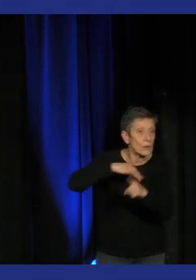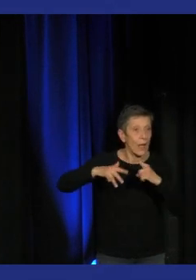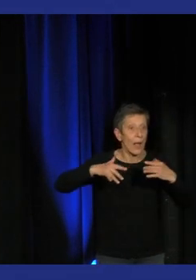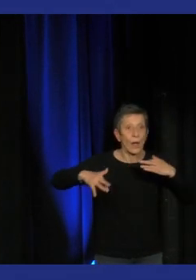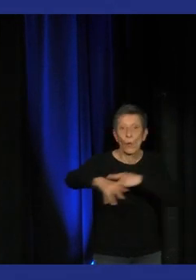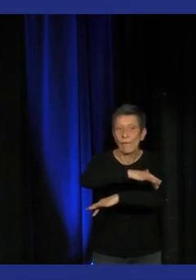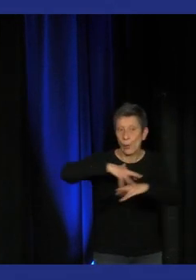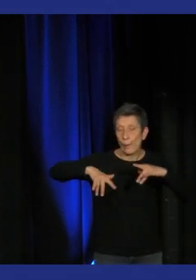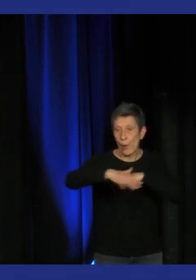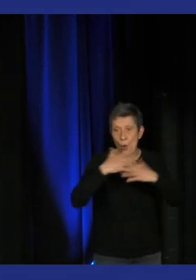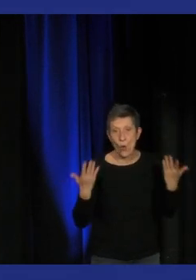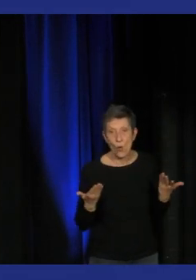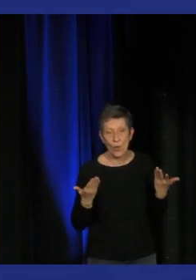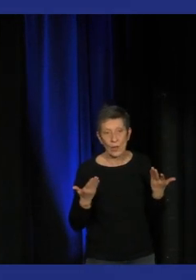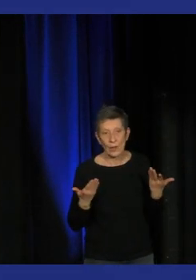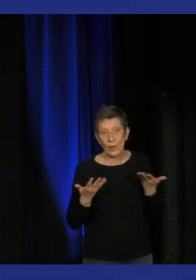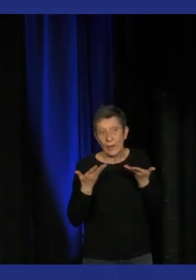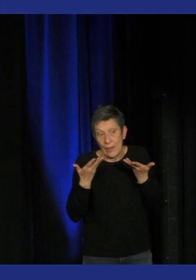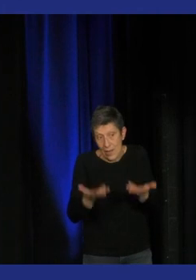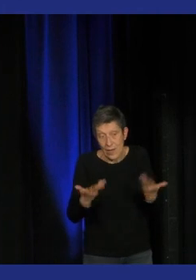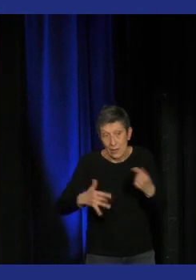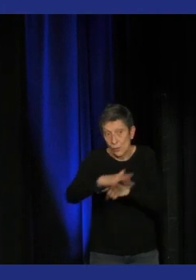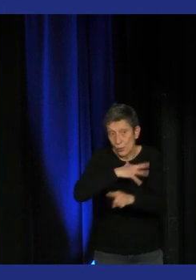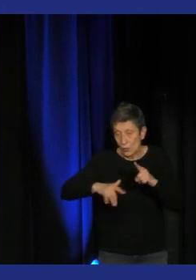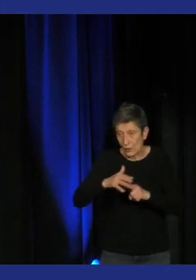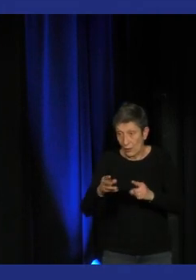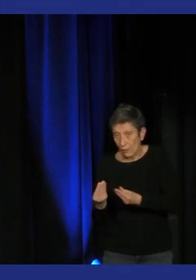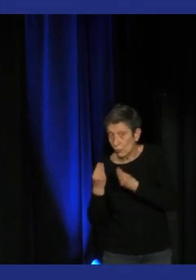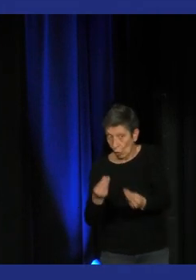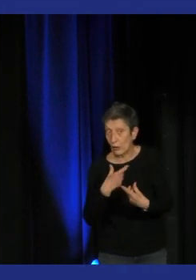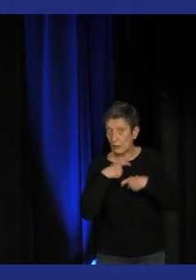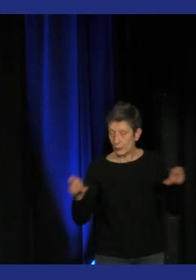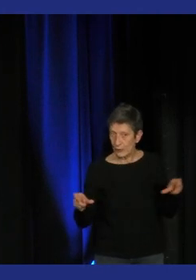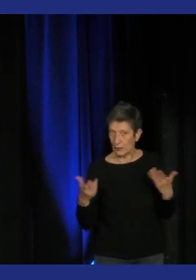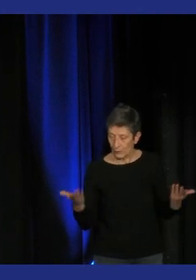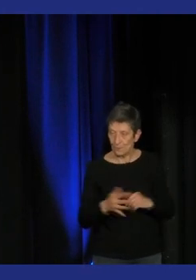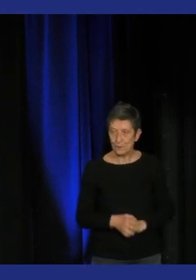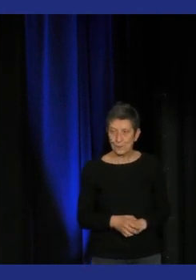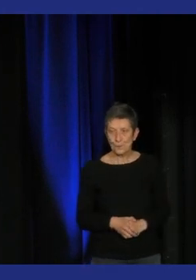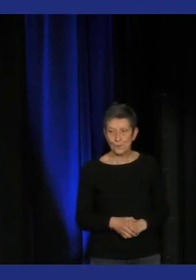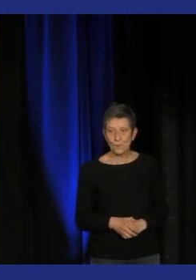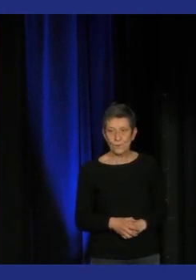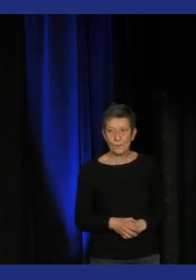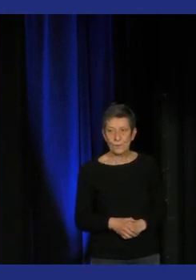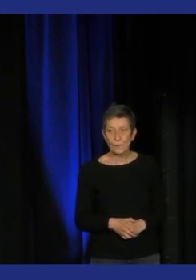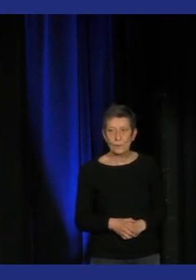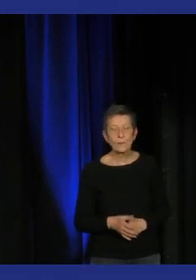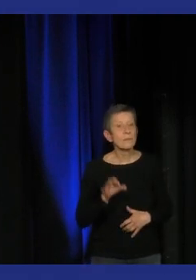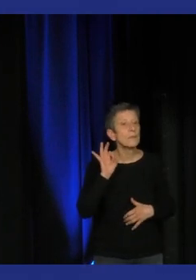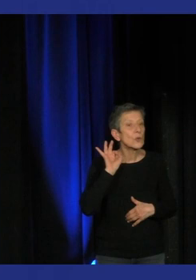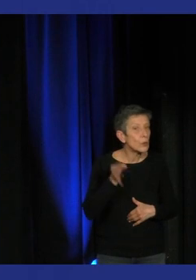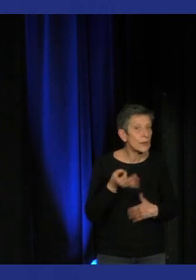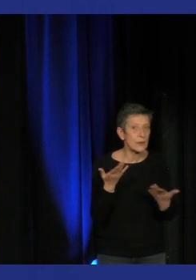ait une construction sociale qui rend possible ou pas l'accessibilité. Par rapport à la question que vous me posiez, oui, sur